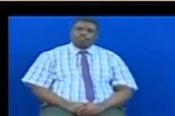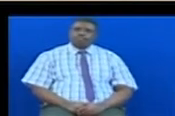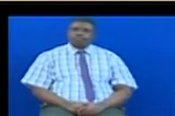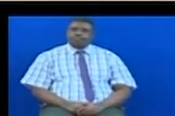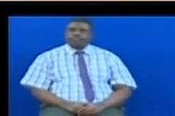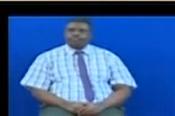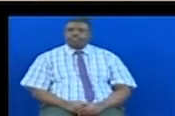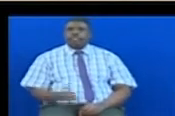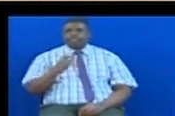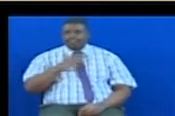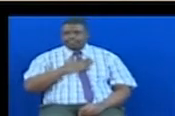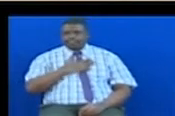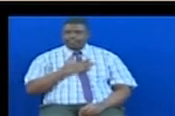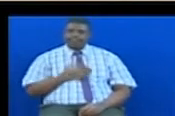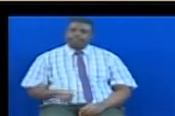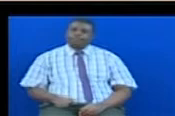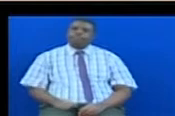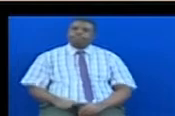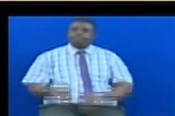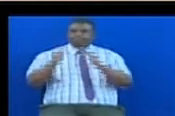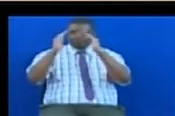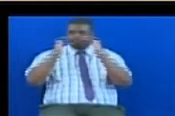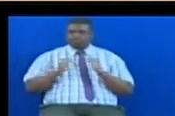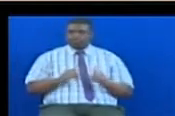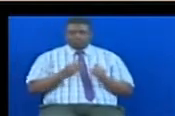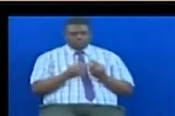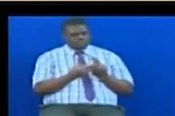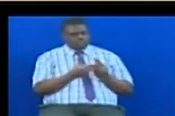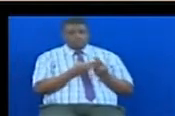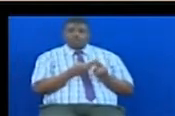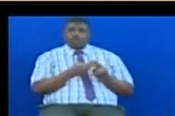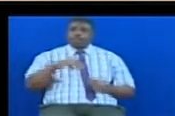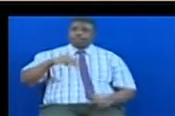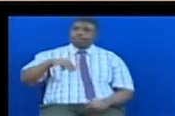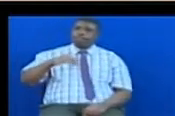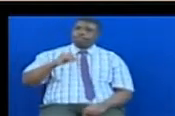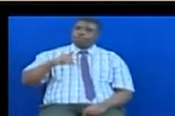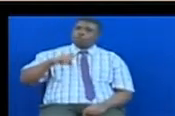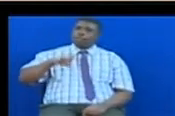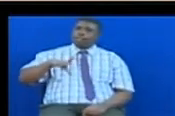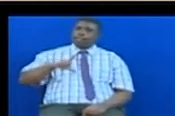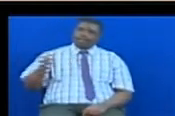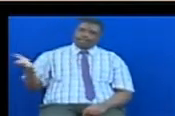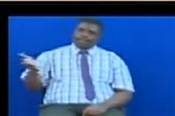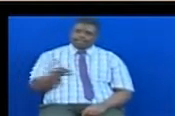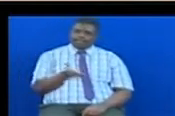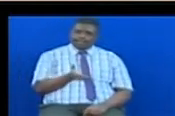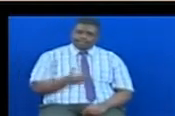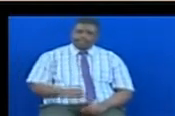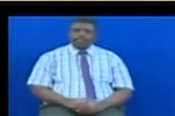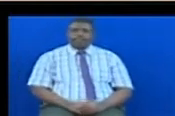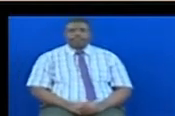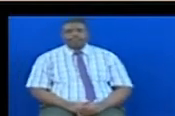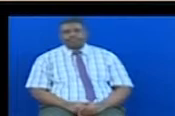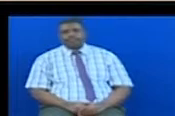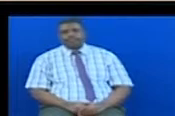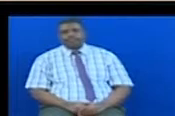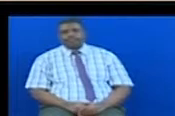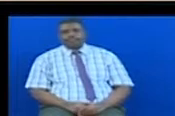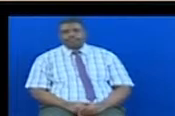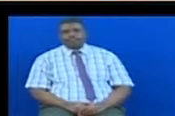Asante sana. Mheshimiwa Dr. Molel atafuatiwa na Mheshimiwa Dr. Angelina